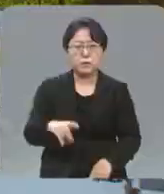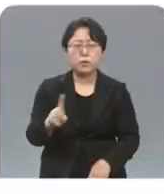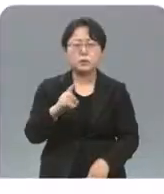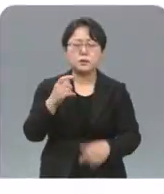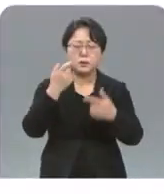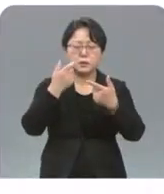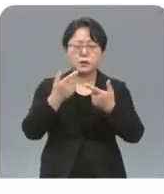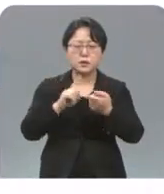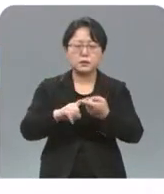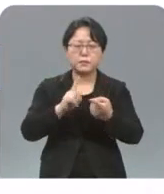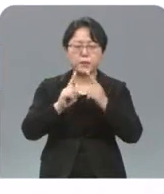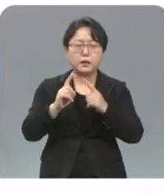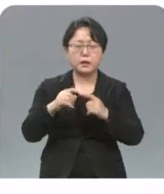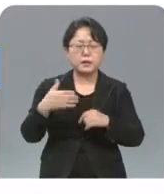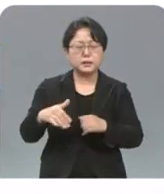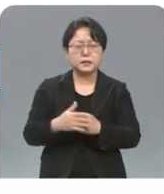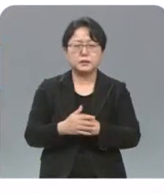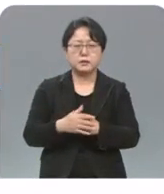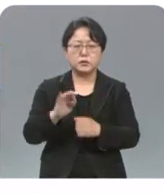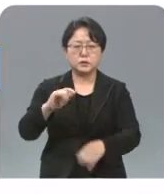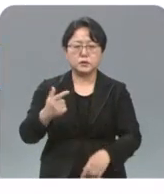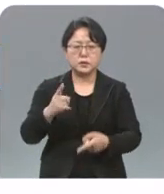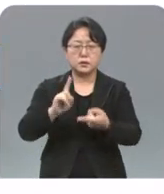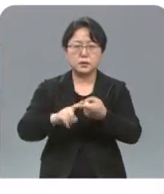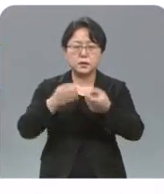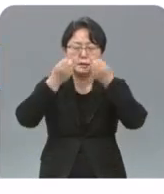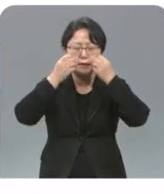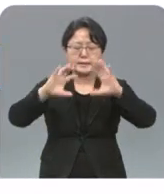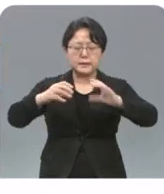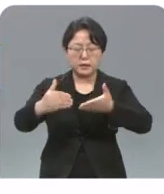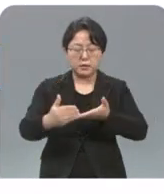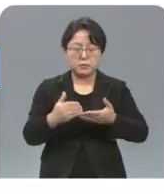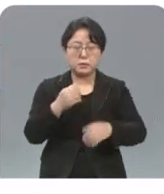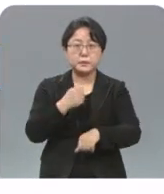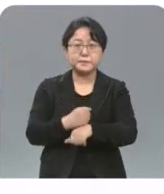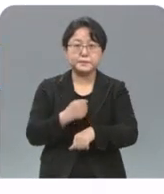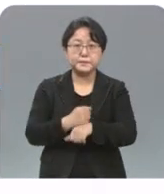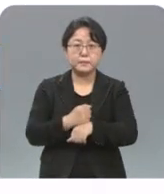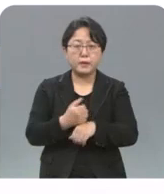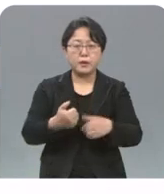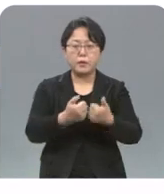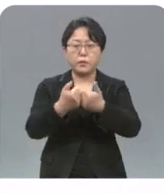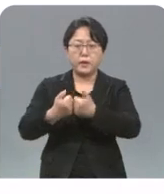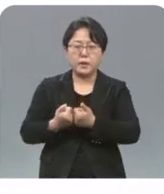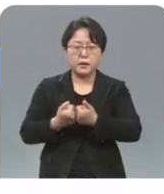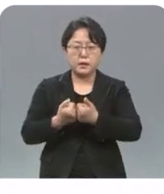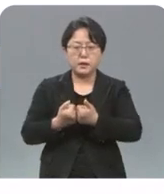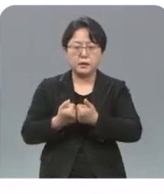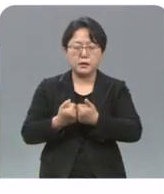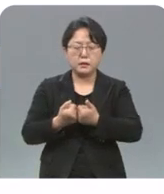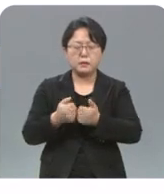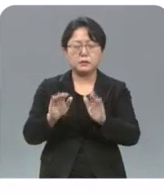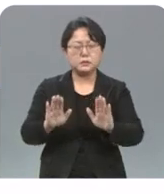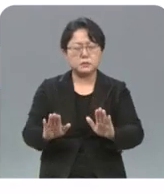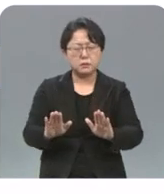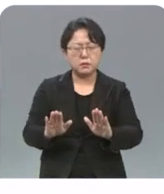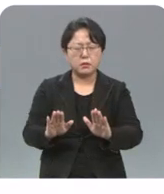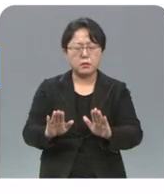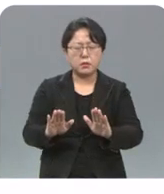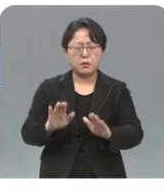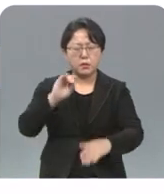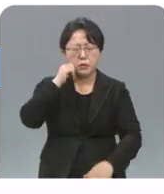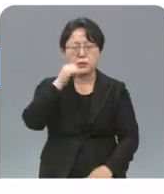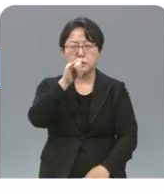아꼈습니다. 어등산을 가지고 지금 신세계가 제안을 해왔다고 해서 논의하는 것 자체도 현실적으로 많은